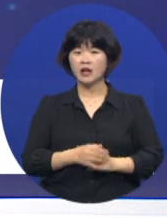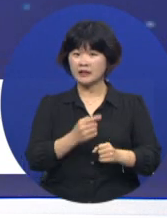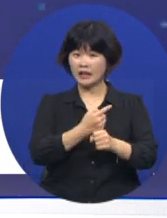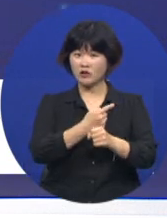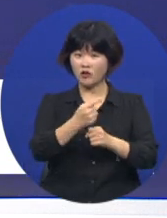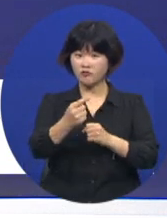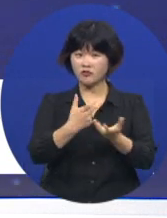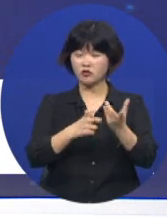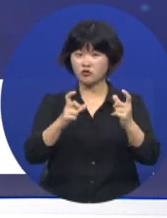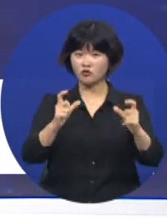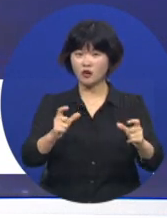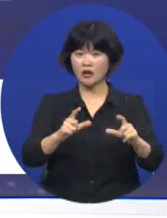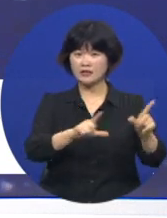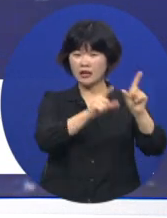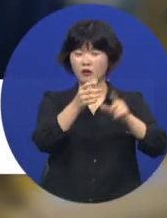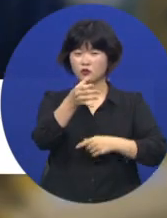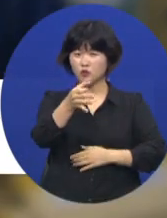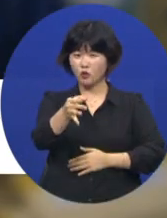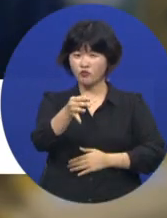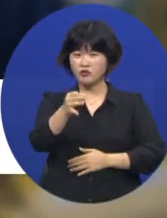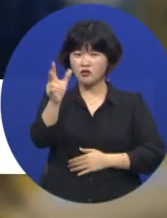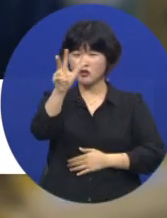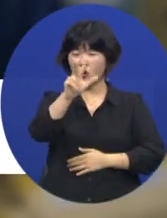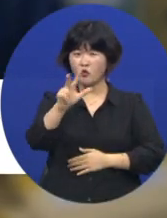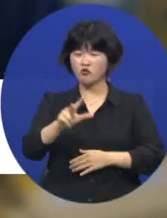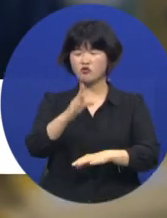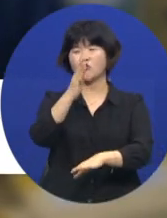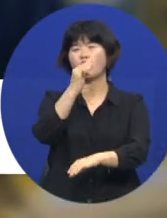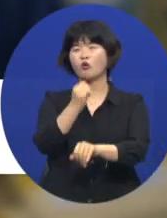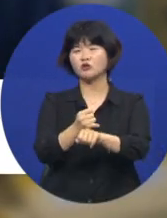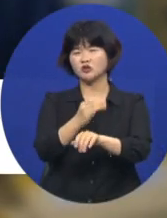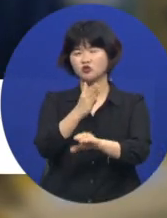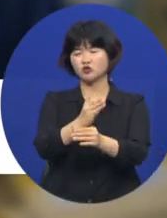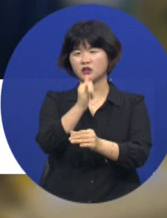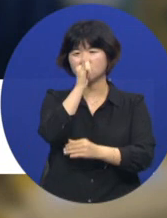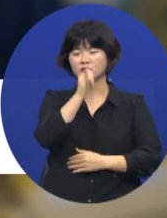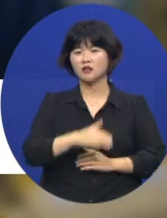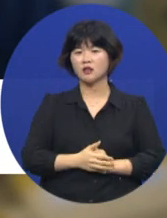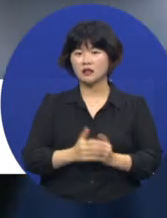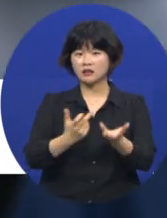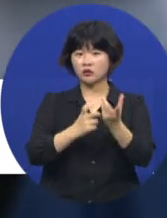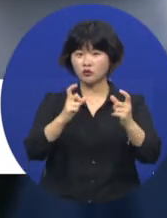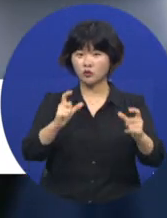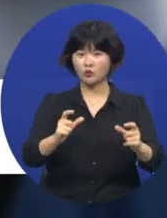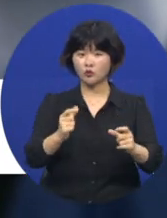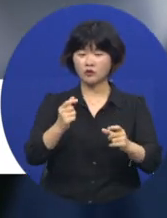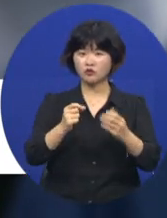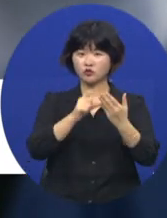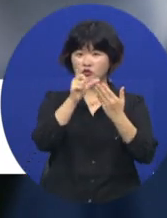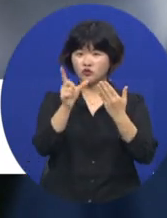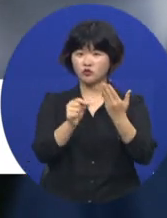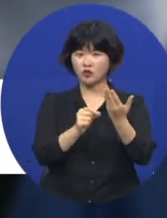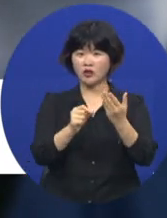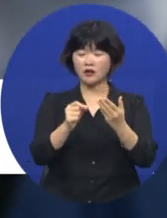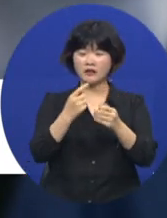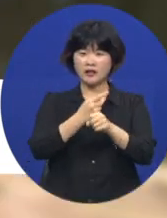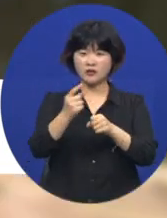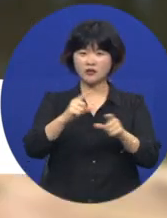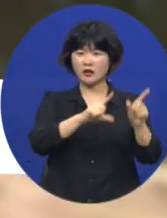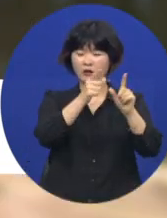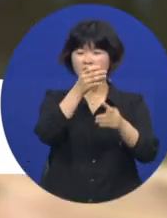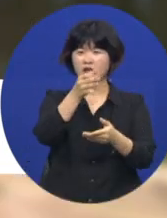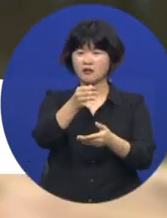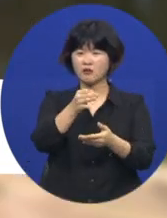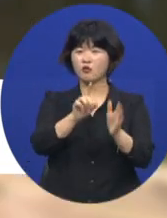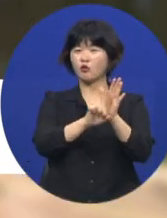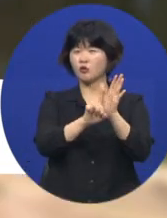내년 제주 지역의 생활임금이 전국 하위권에 머물고 있습니다. 제주도가 지난달 말 내년 생활임금으로